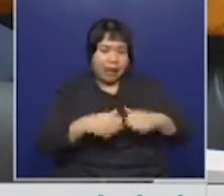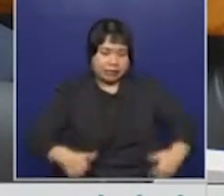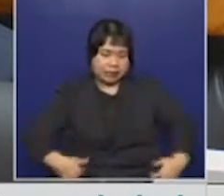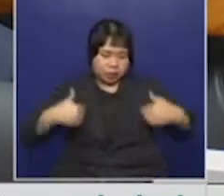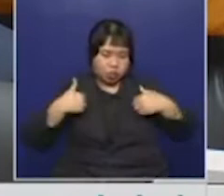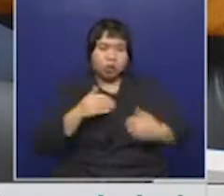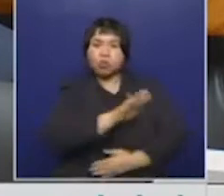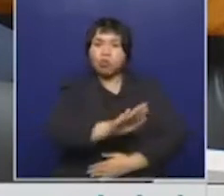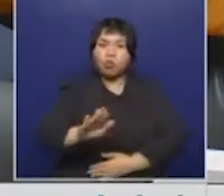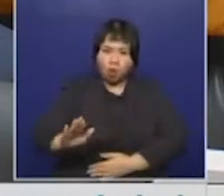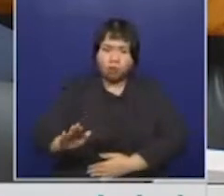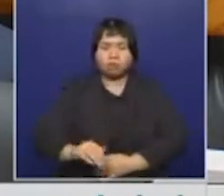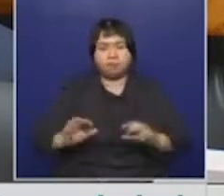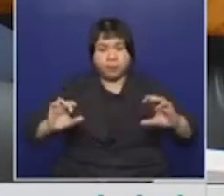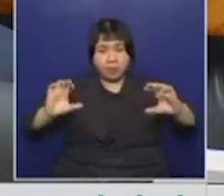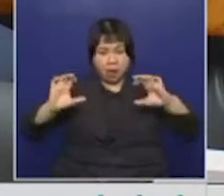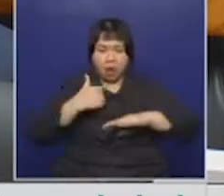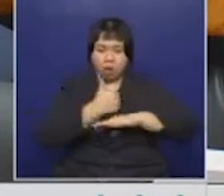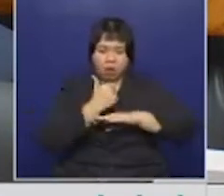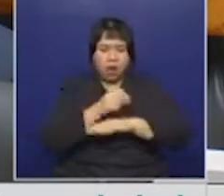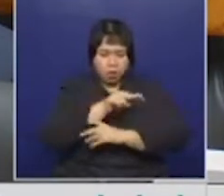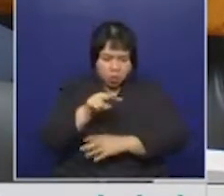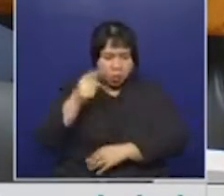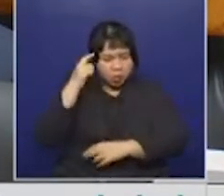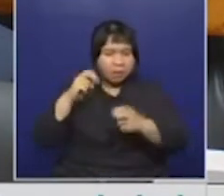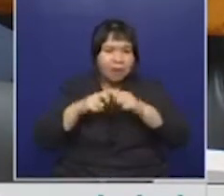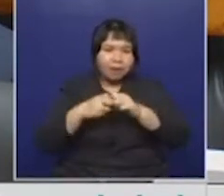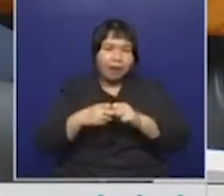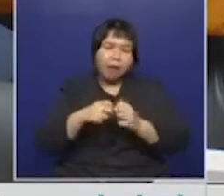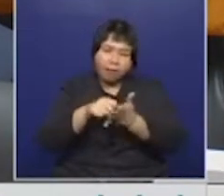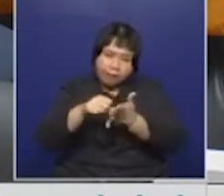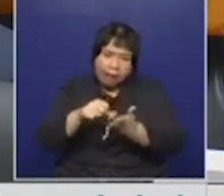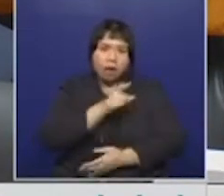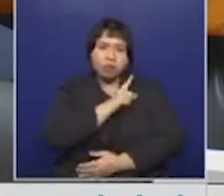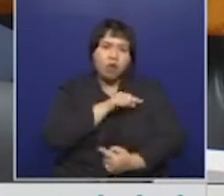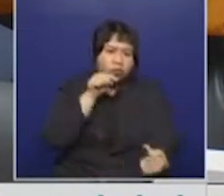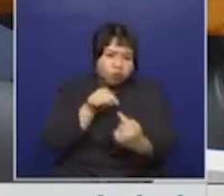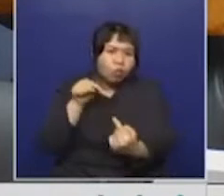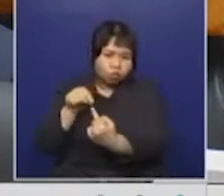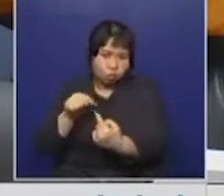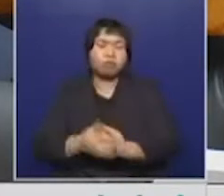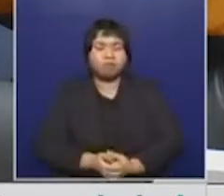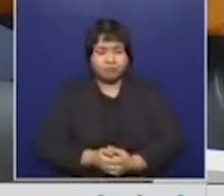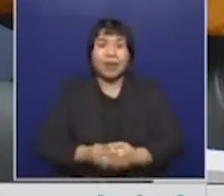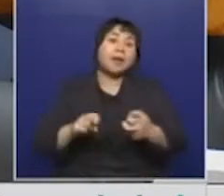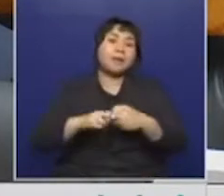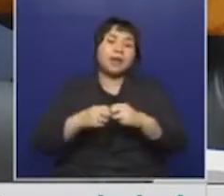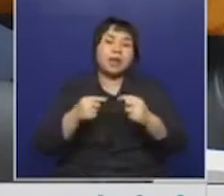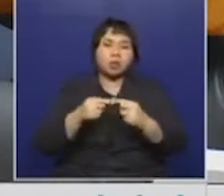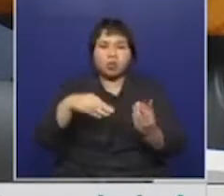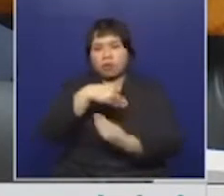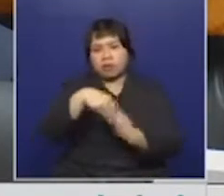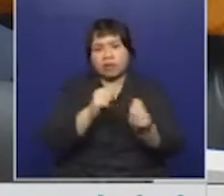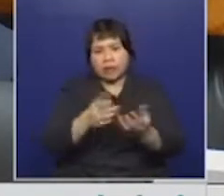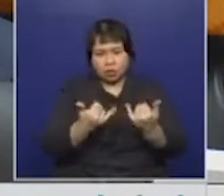คนในประเทศทำให้รัฐบาลหรือผู้มีอำนาจหาแนวทางรับผิดชอบอย่างตรงโจทย์ตรงจุดจริงๆโดยเฉพาะวิกฤติเศรษฐกิจเช่น